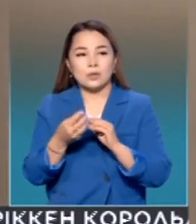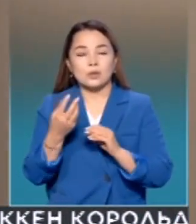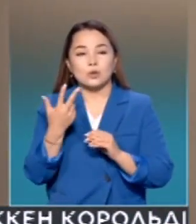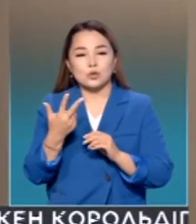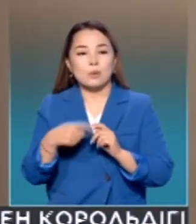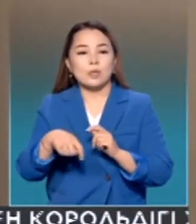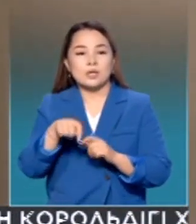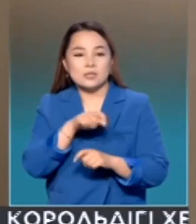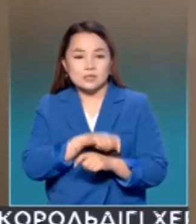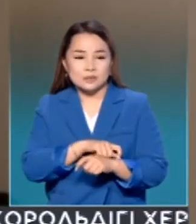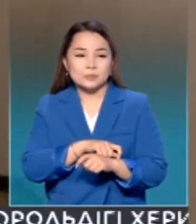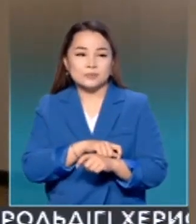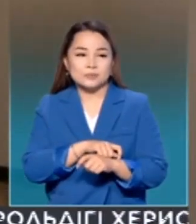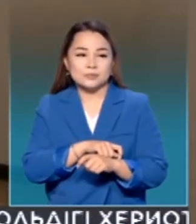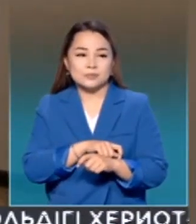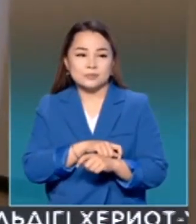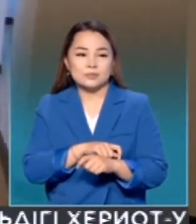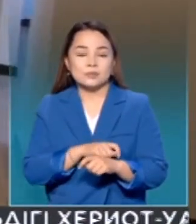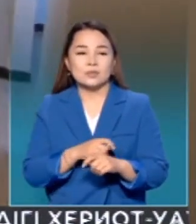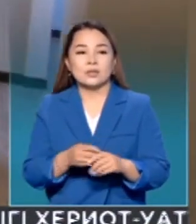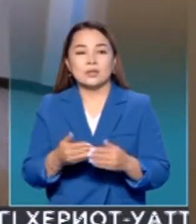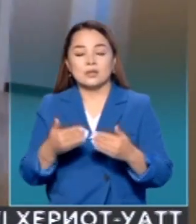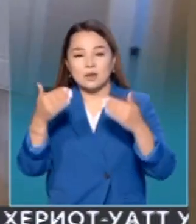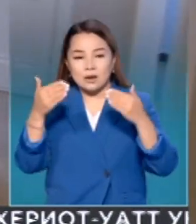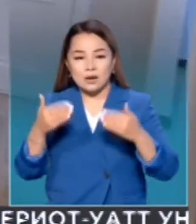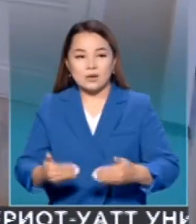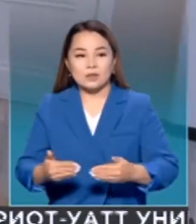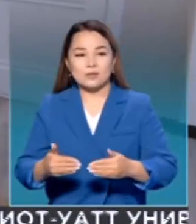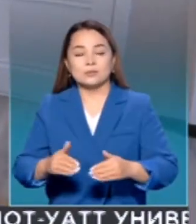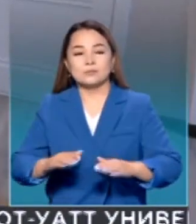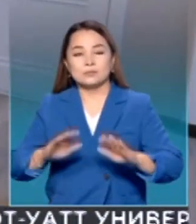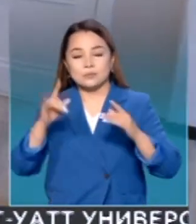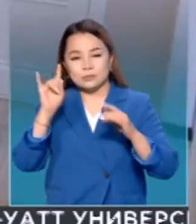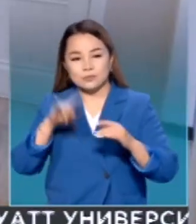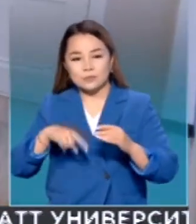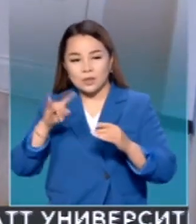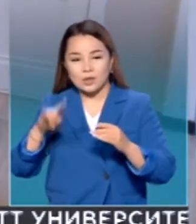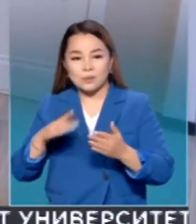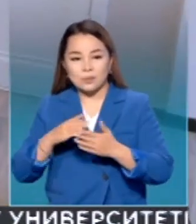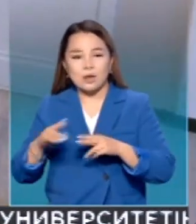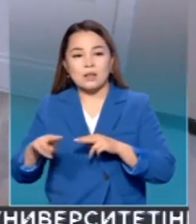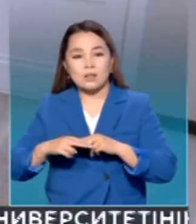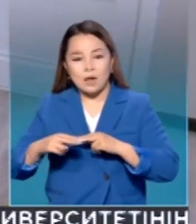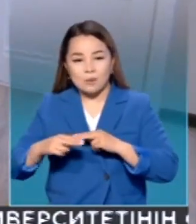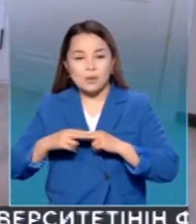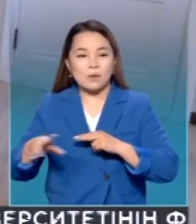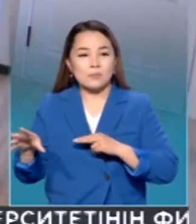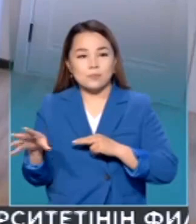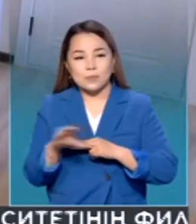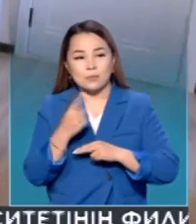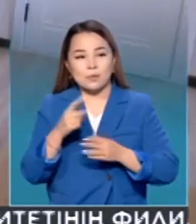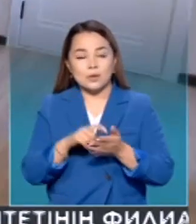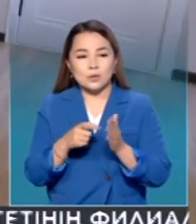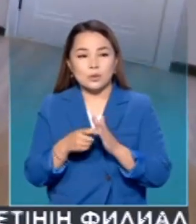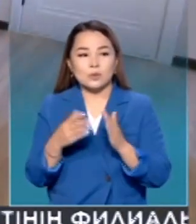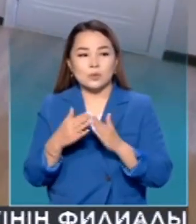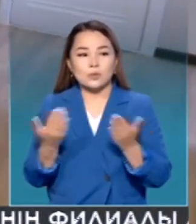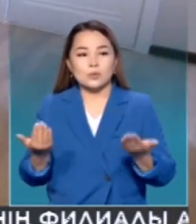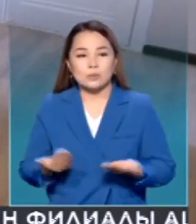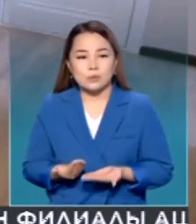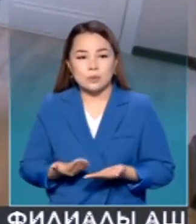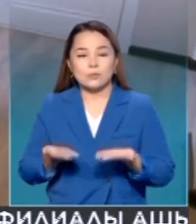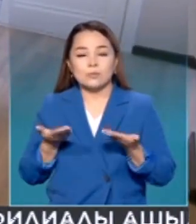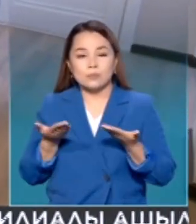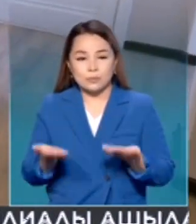биіктігі 3 метр. Қабырғасына тұсқаға жабыстырылған едені ламинат, жалпы бір бөлмелі пәтердің